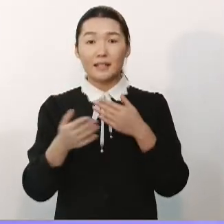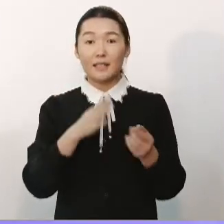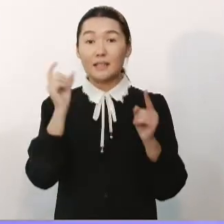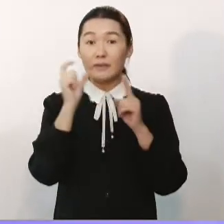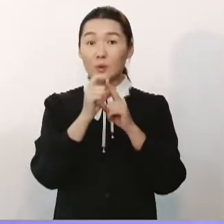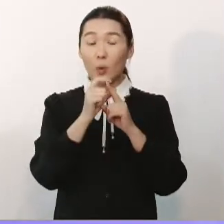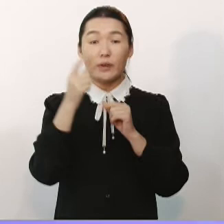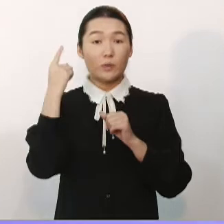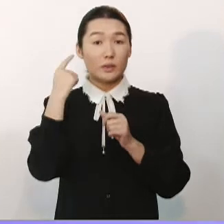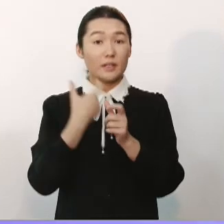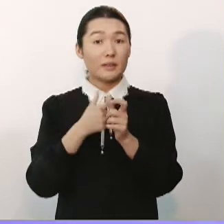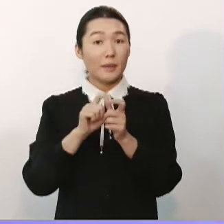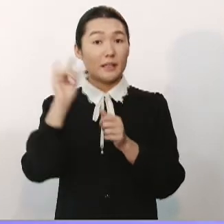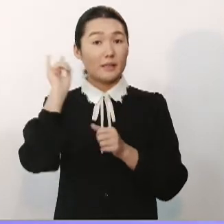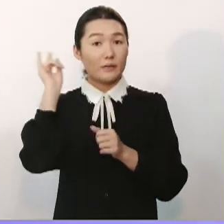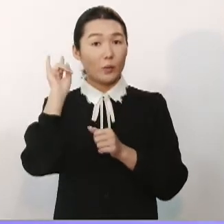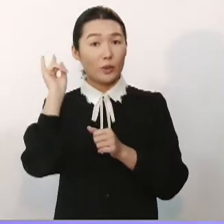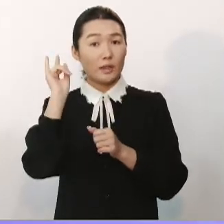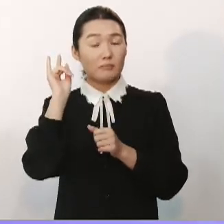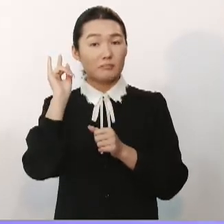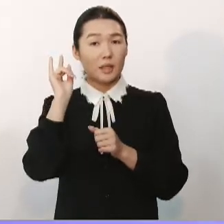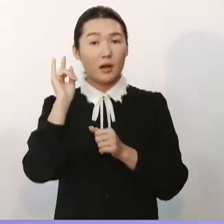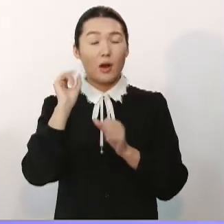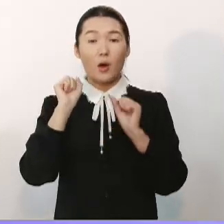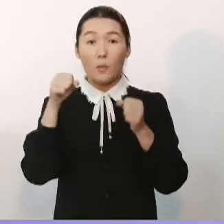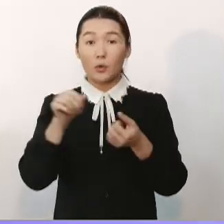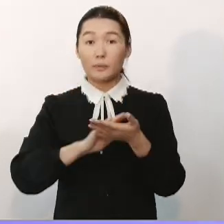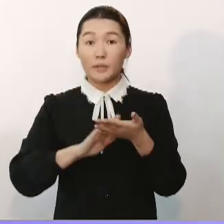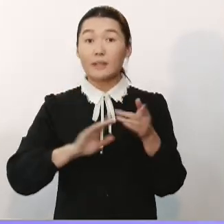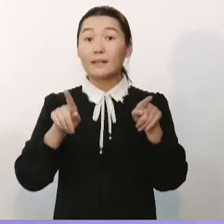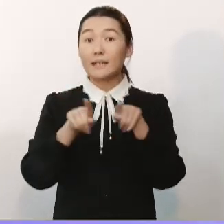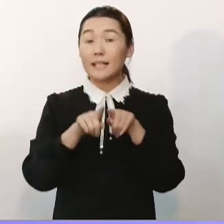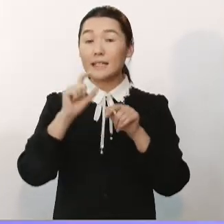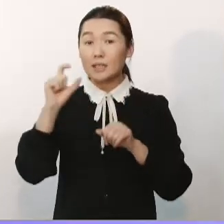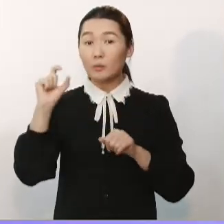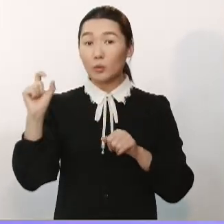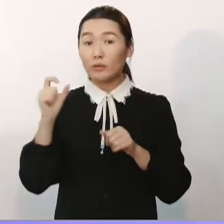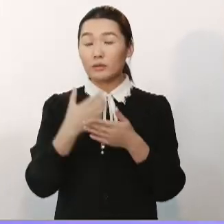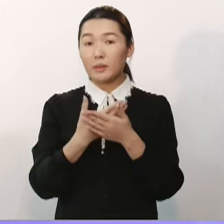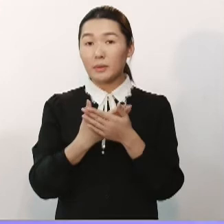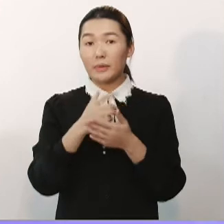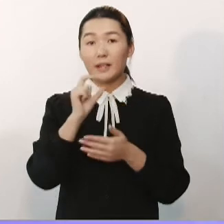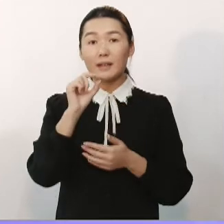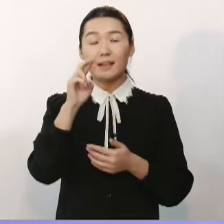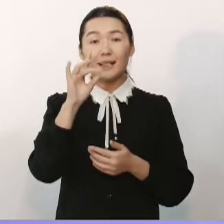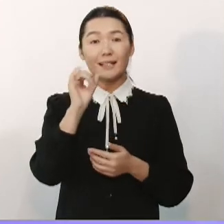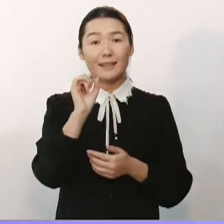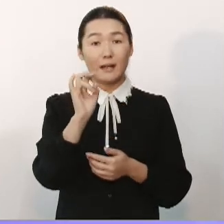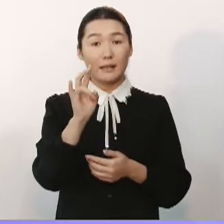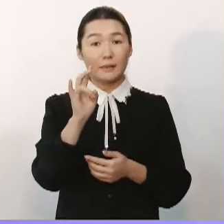то смело можем писать эти же буквы. Например, экран, юла,